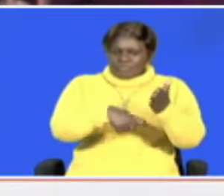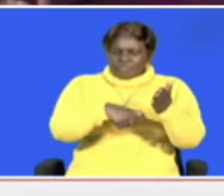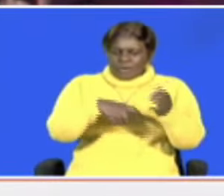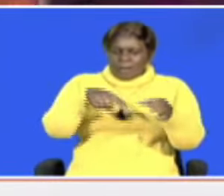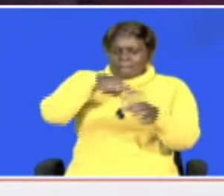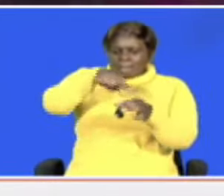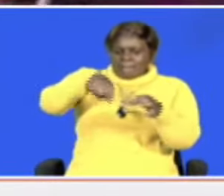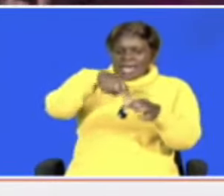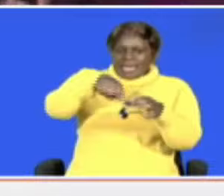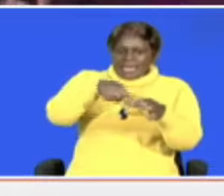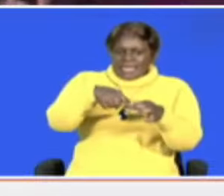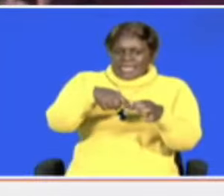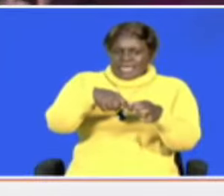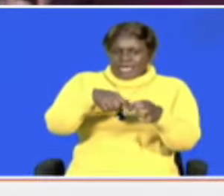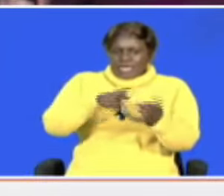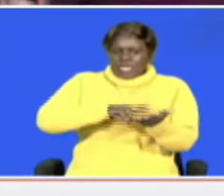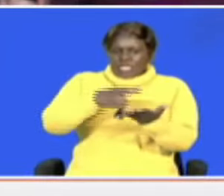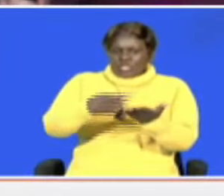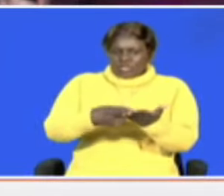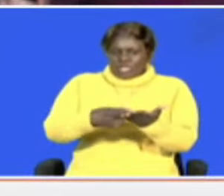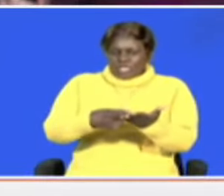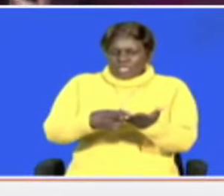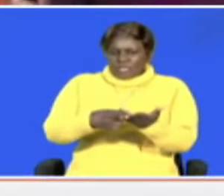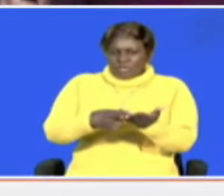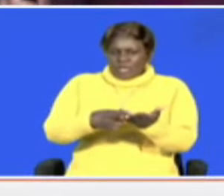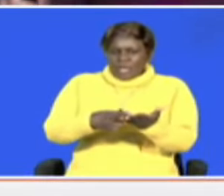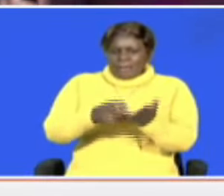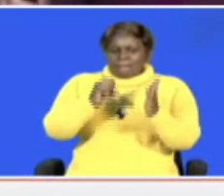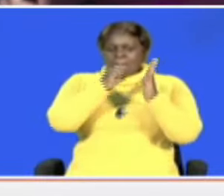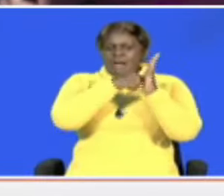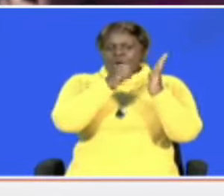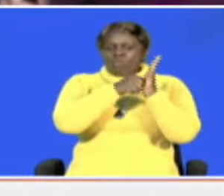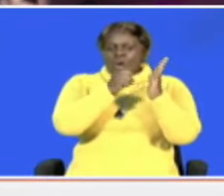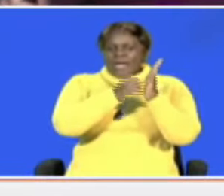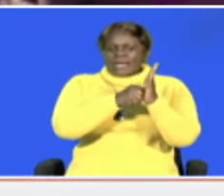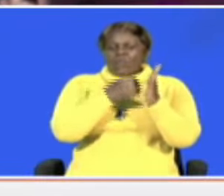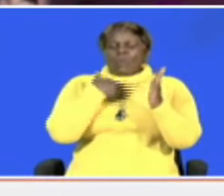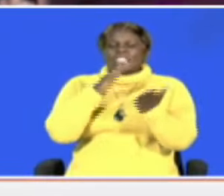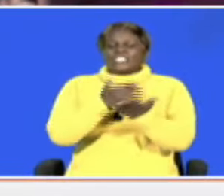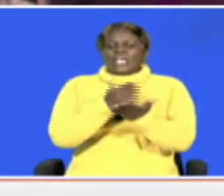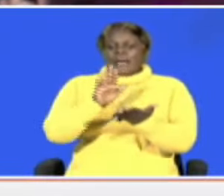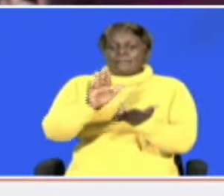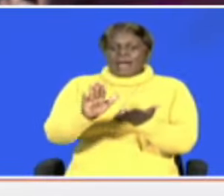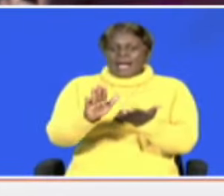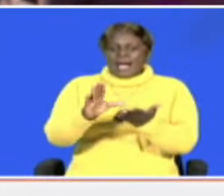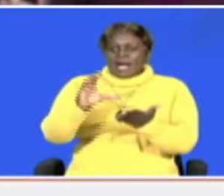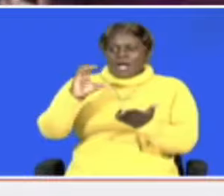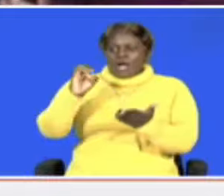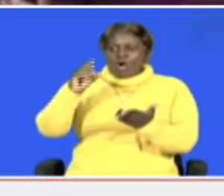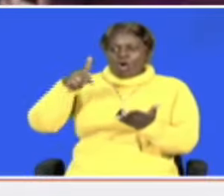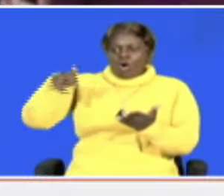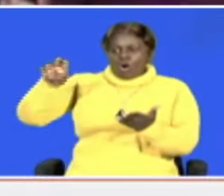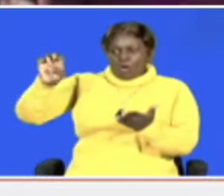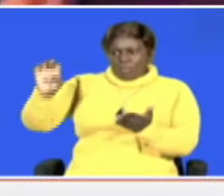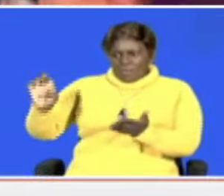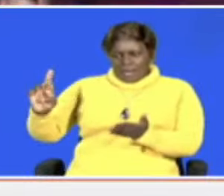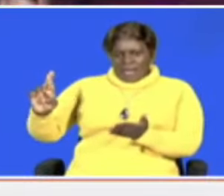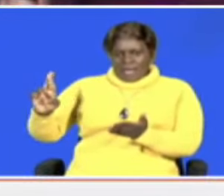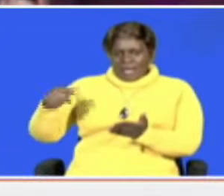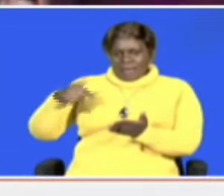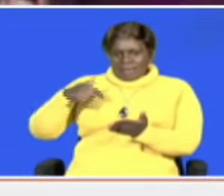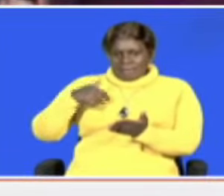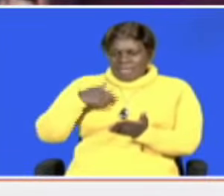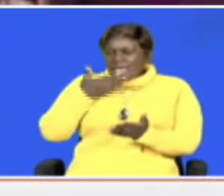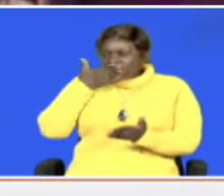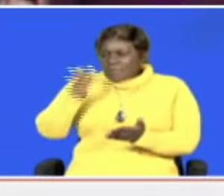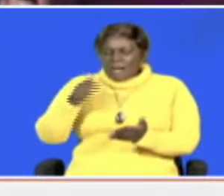madini, kuna kopa hapa katika Makueni. Makueni itapata share yake ya kopa lini? Mimi sikuwa na